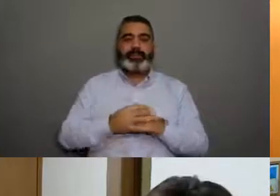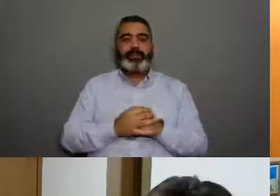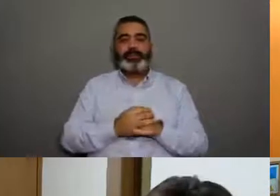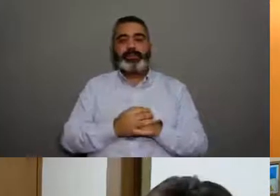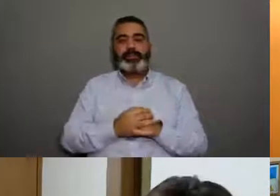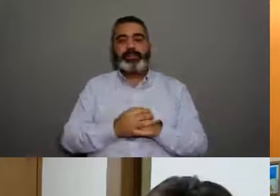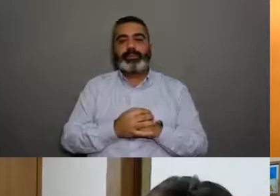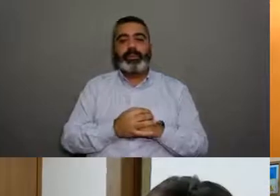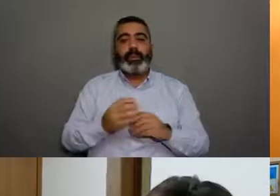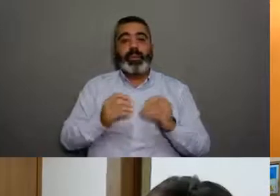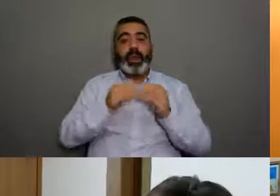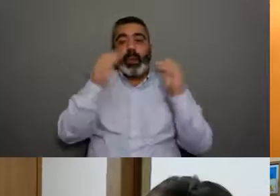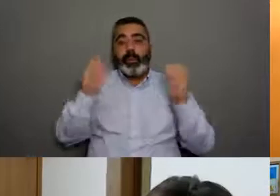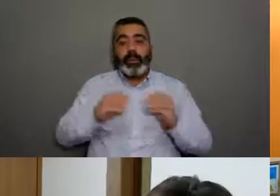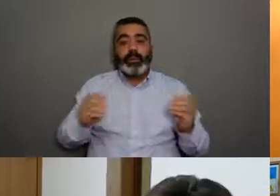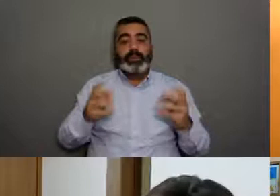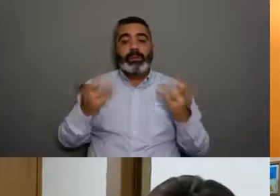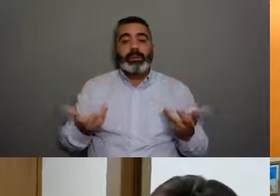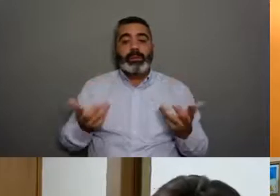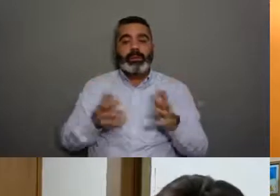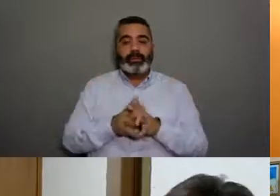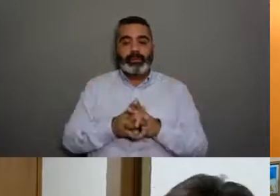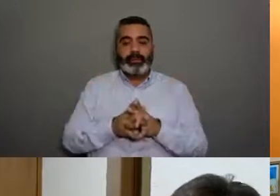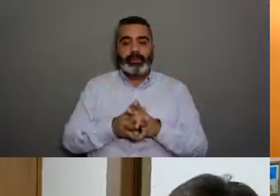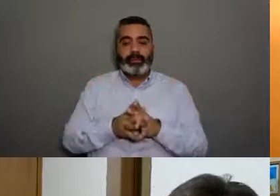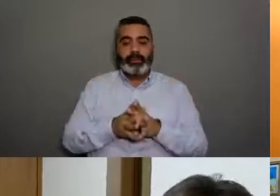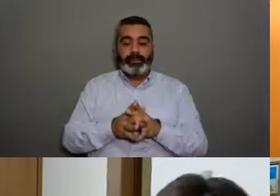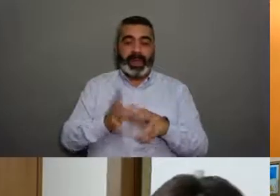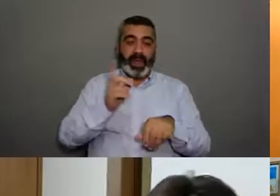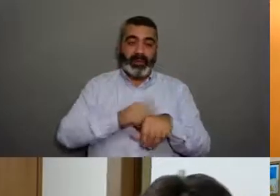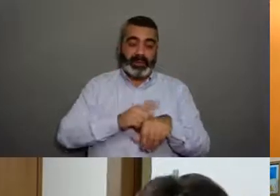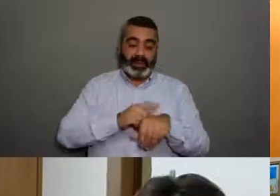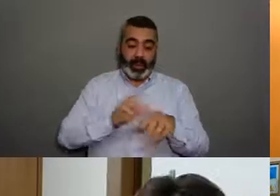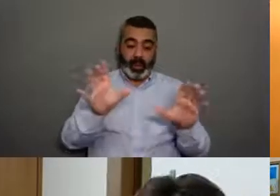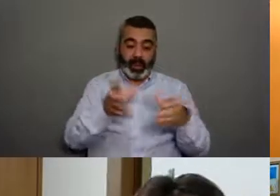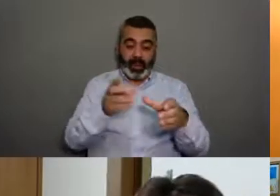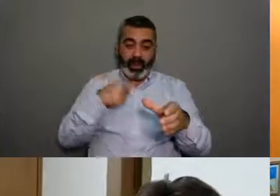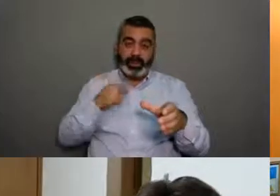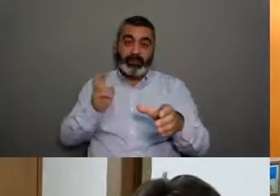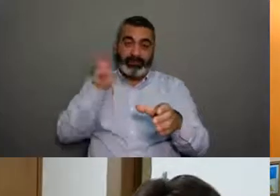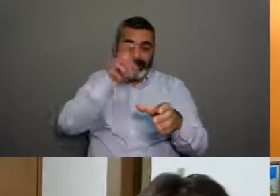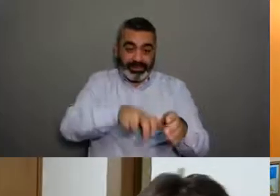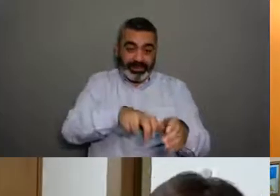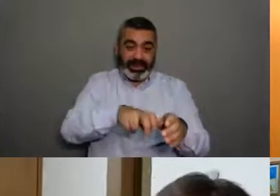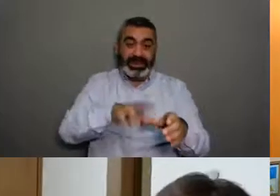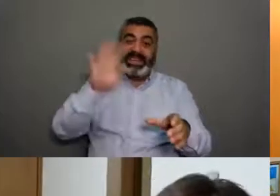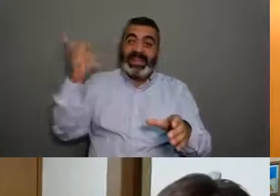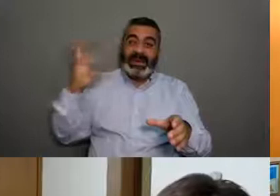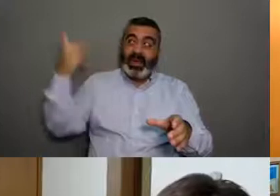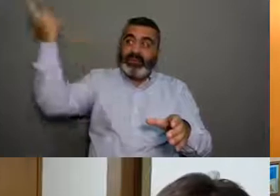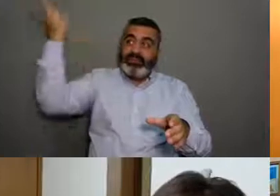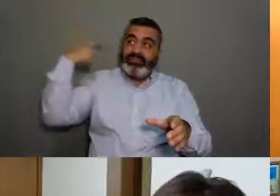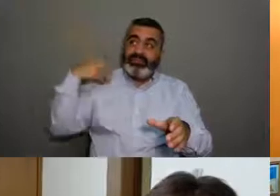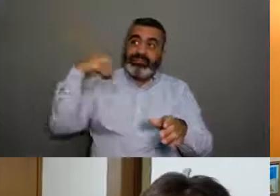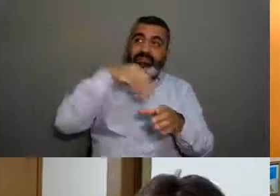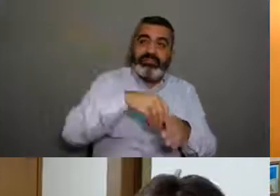Επομένως, είναι η ομαδική ταυτότητα μέσα στην οποία είτε εντασσόμαστε, είτε μας εντάσσουν. Και η